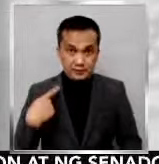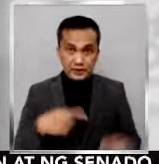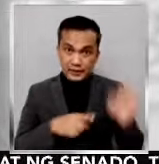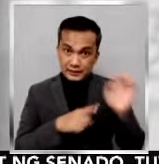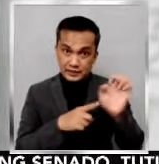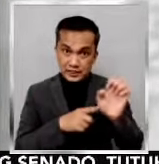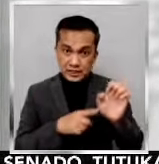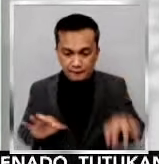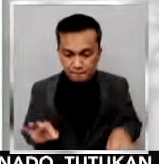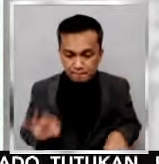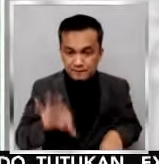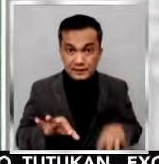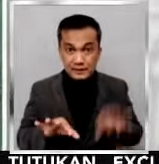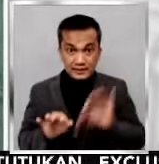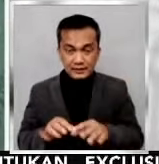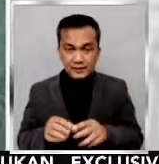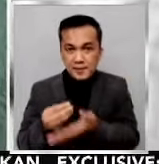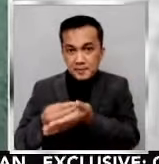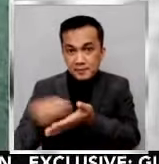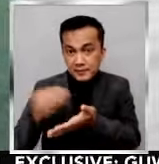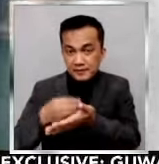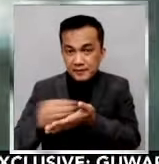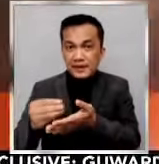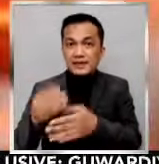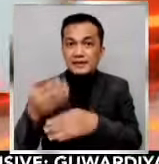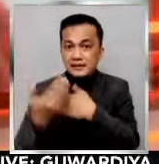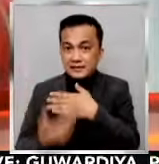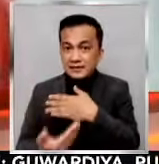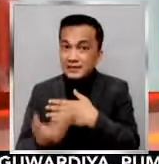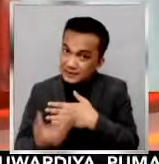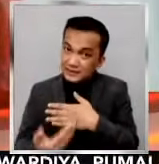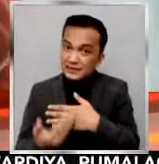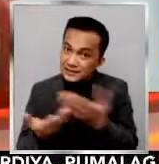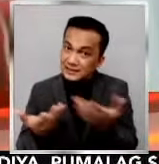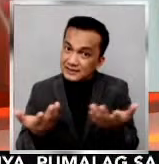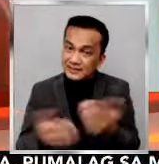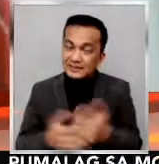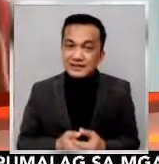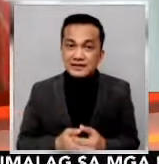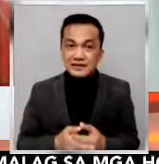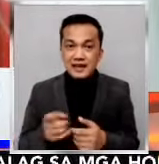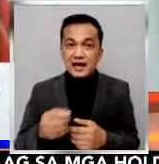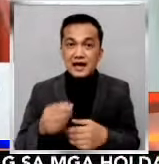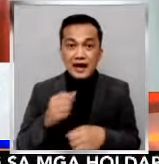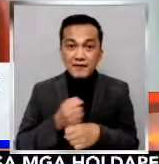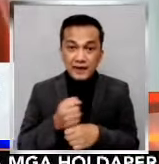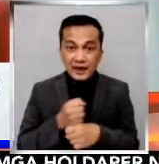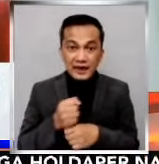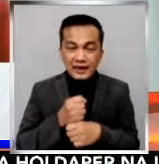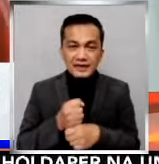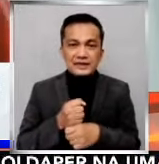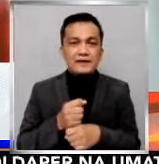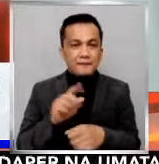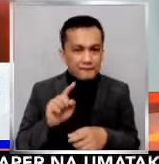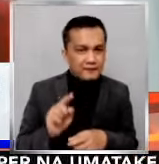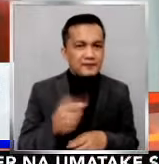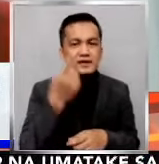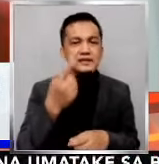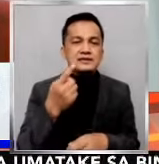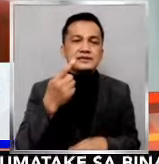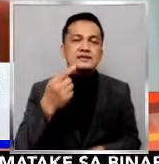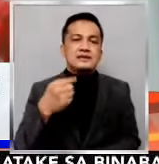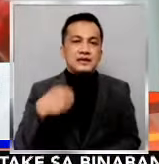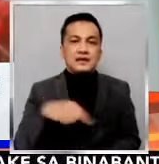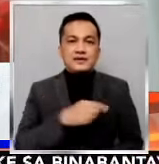tapos bibili kami ng tinapay, then kape. Yun yung pinaka-primary na namin, yung pie snack